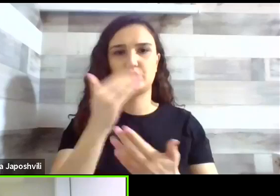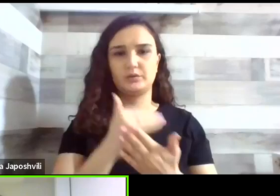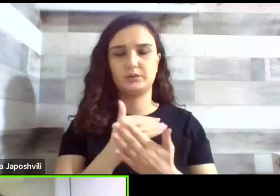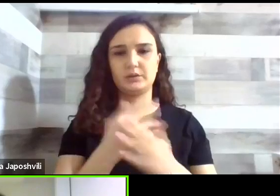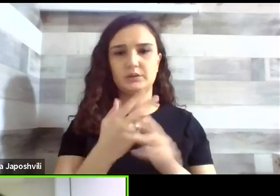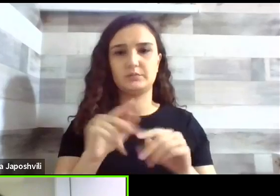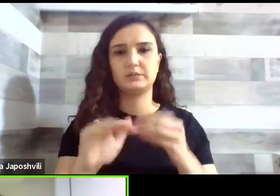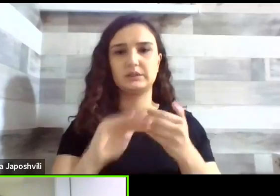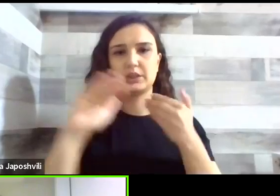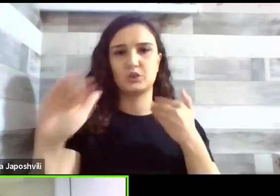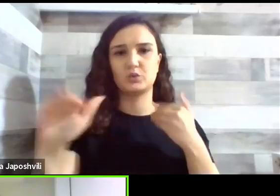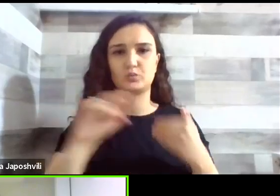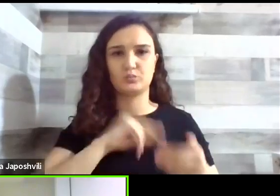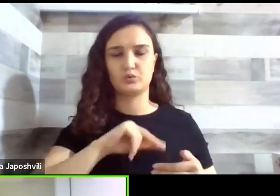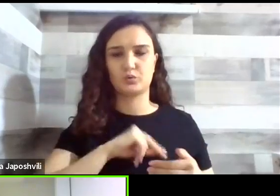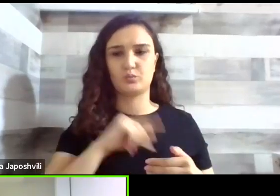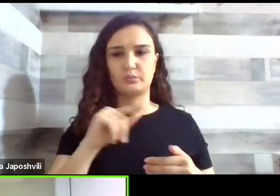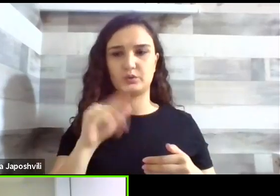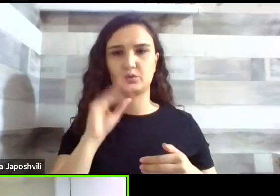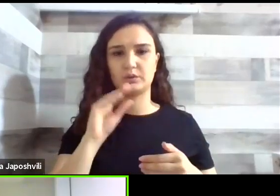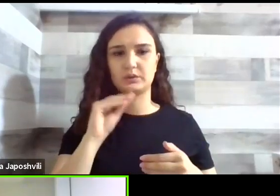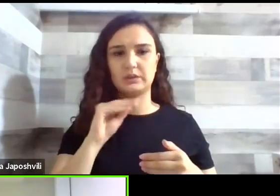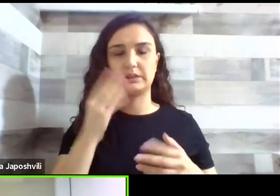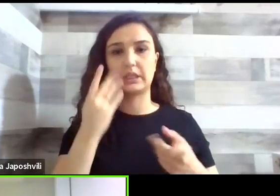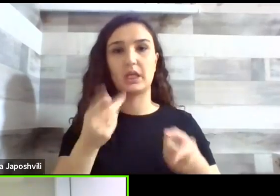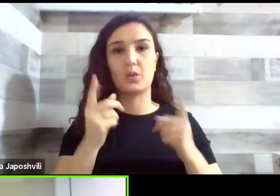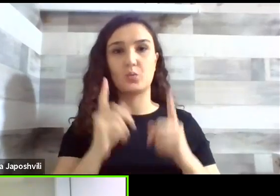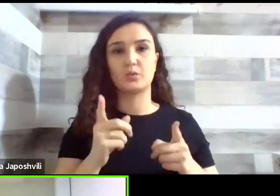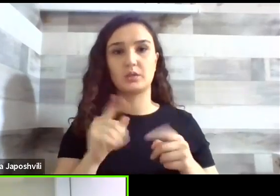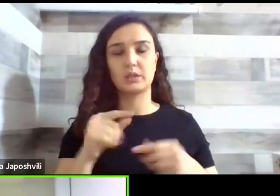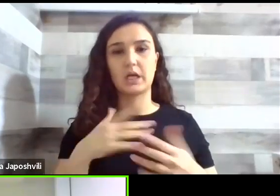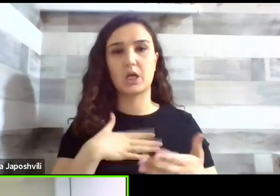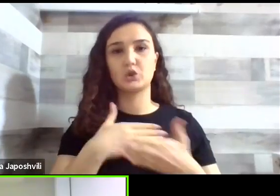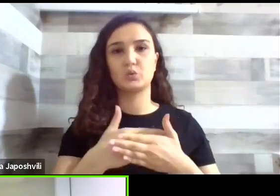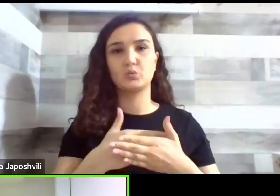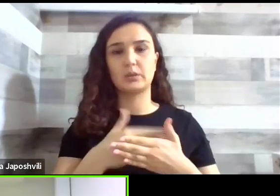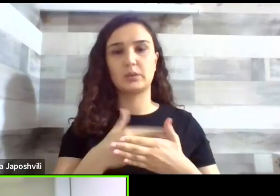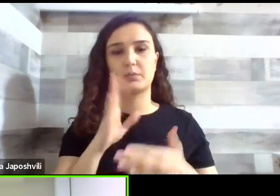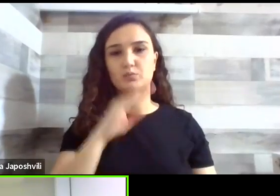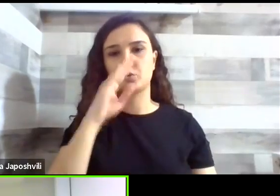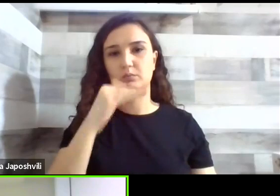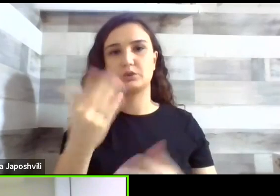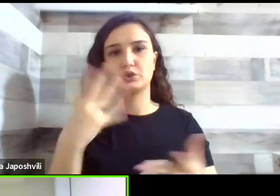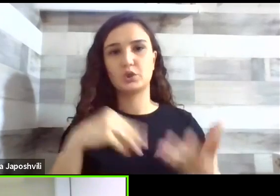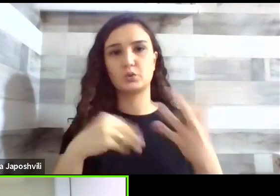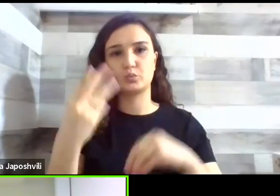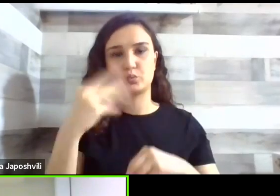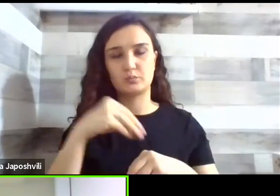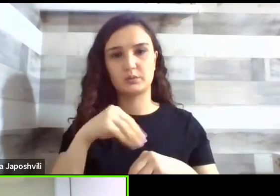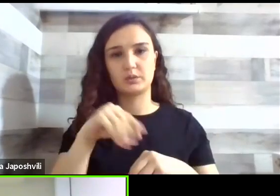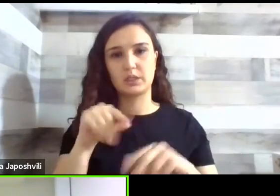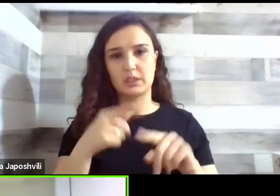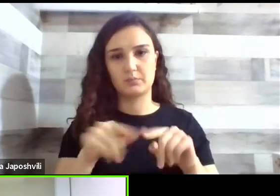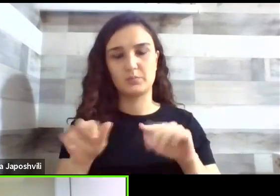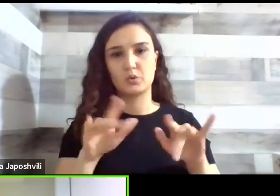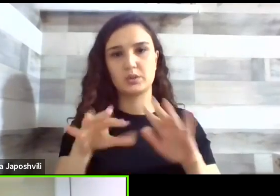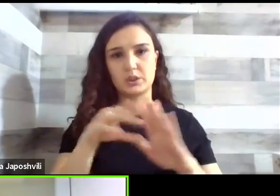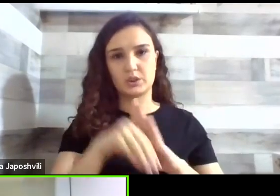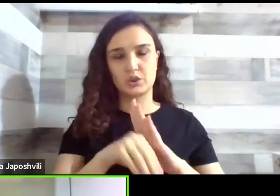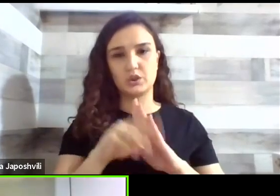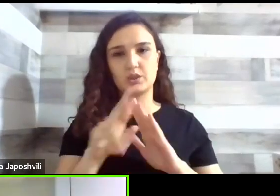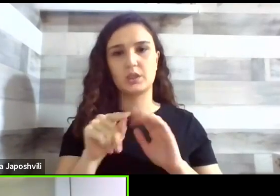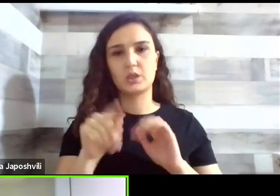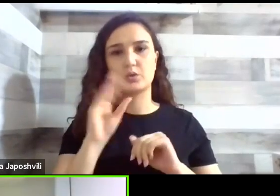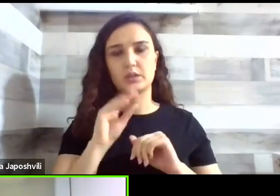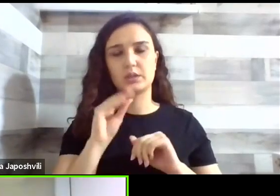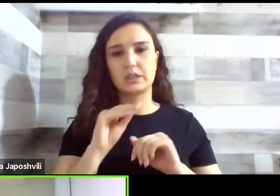aem distanțiuri mușaobis. Rodesat realurat activul de bam șoblis, chartuloba, aiam procesi, da